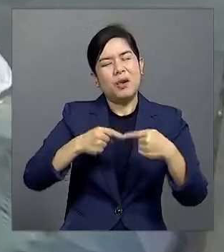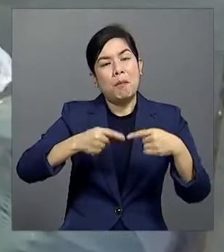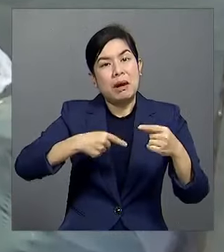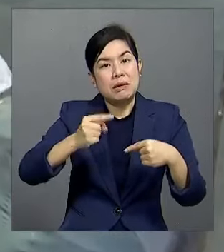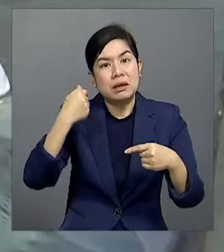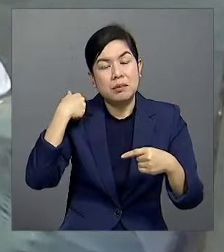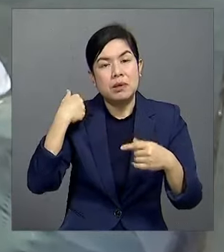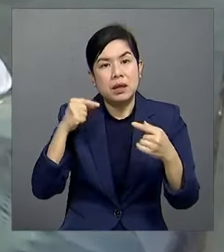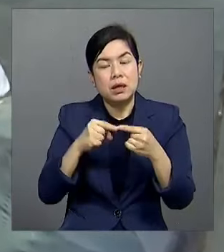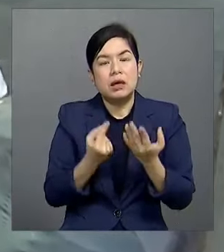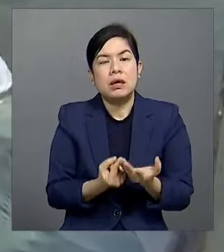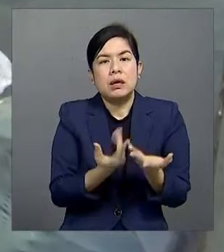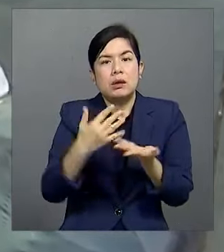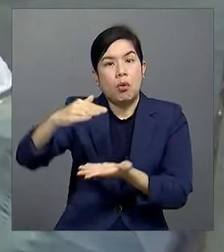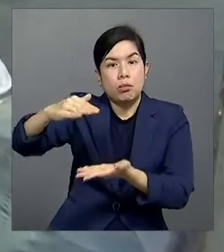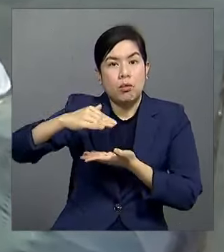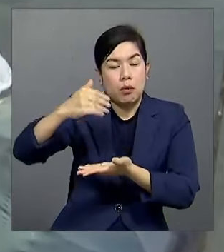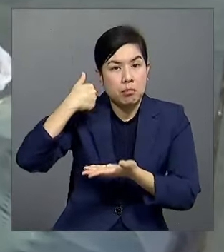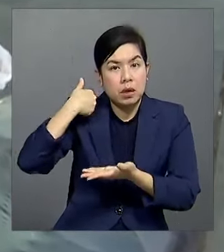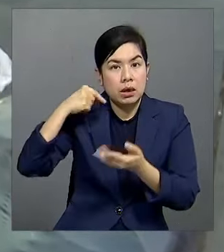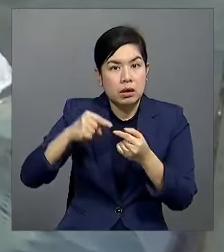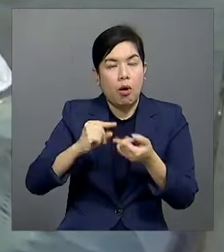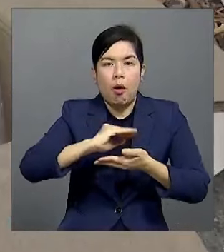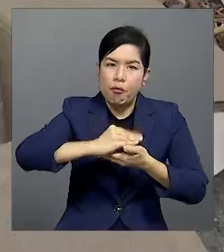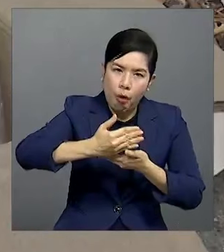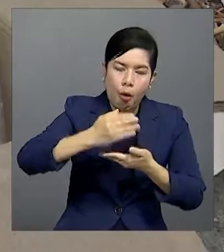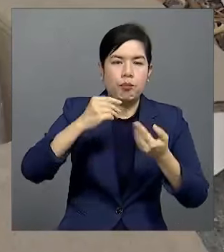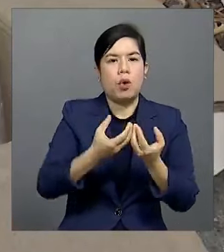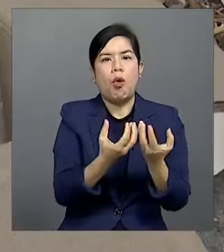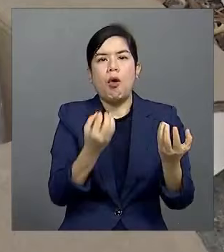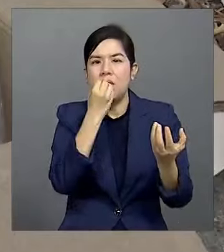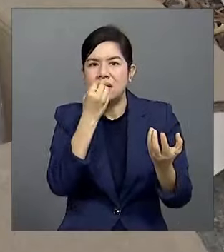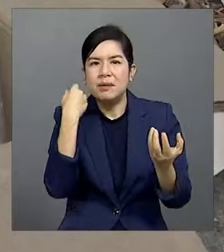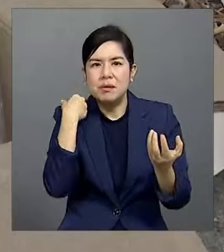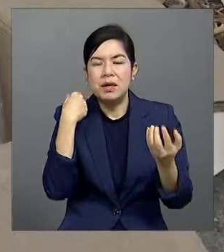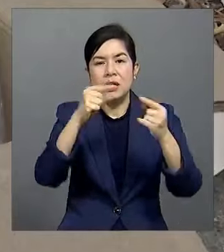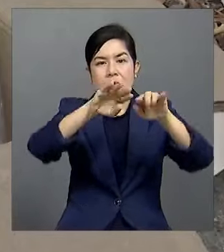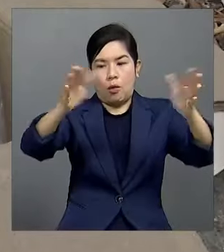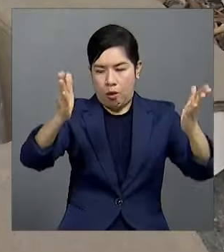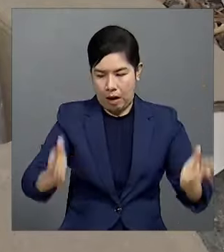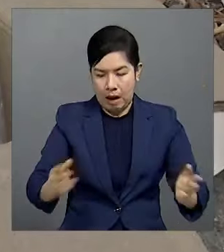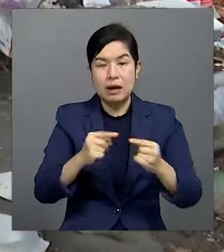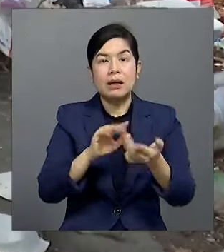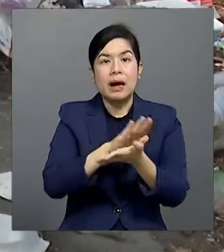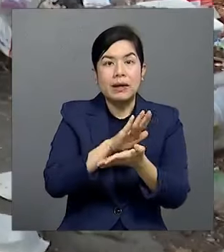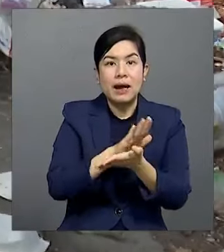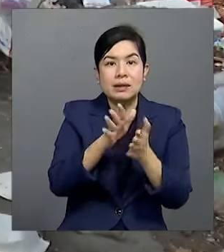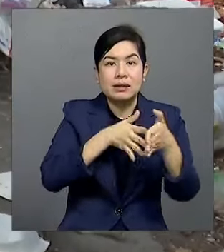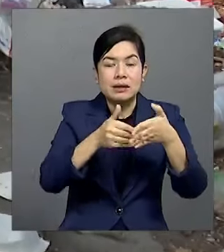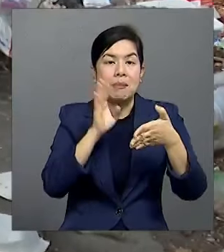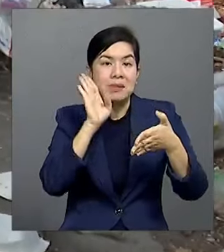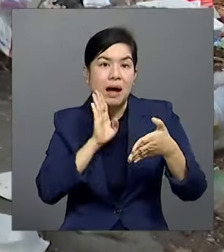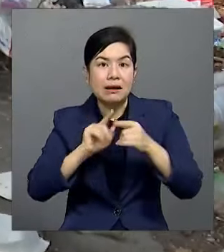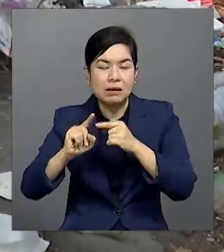หารรวมทั้งพวกบรรจุภัณฑ์ประเภทลังกระดาษวัสดุกันกระแทกกลับเพิ่มขึ้นอย่างมหาศ